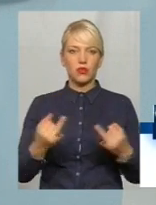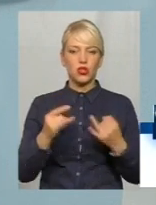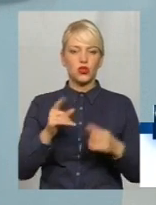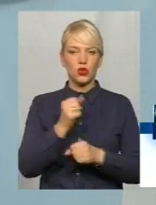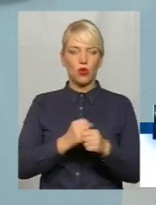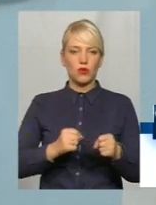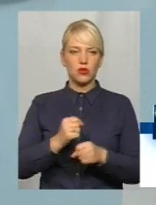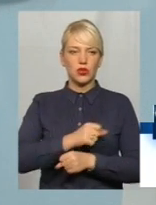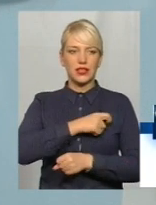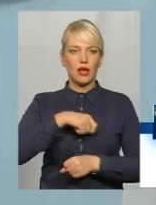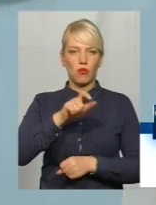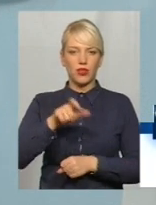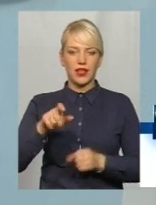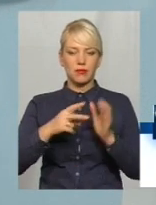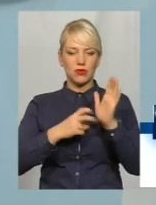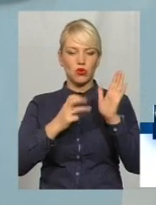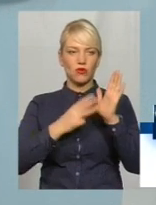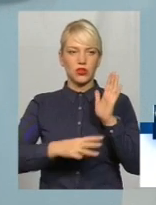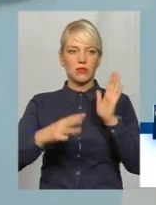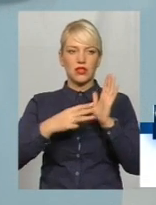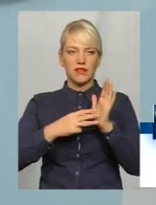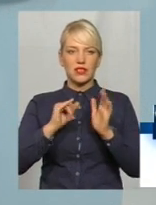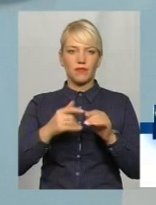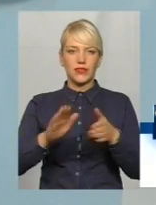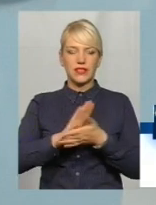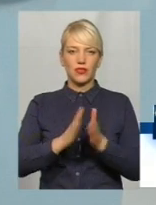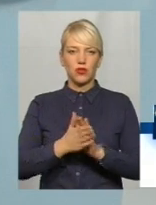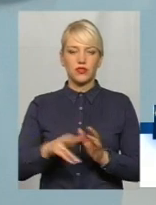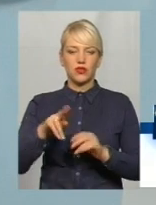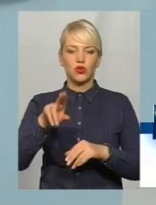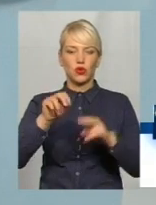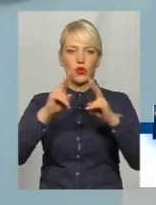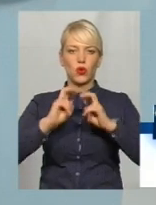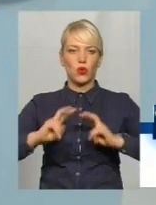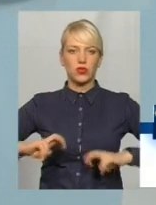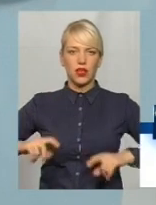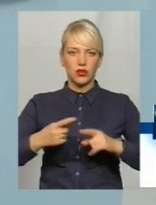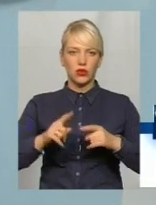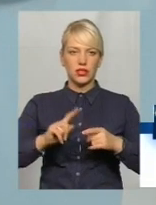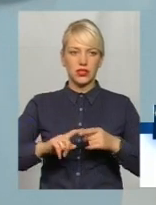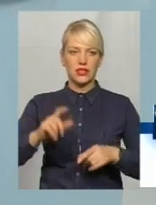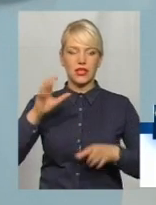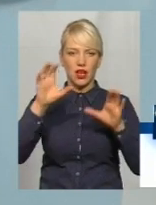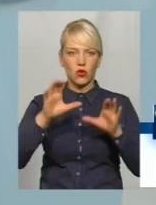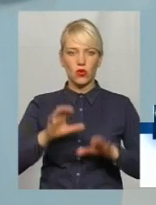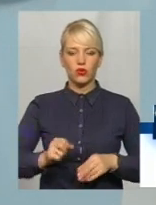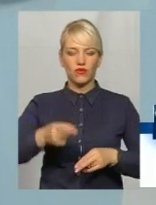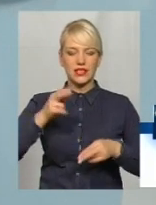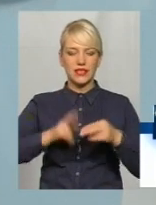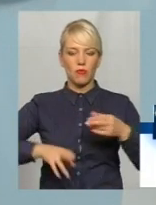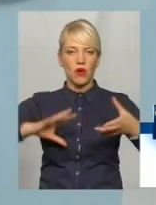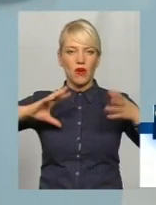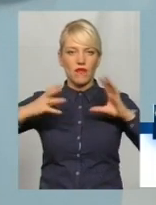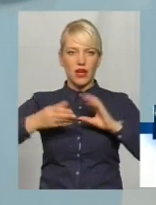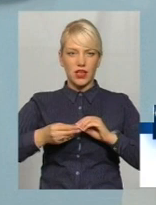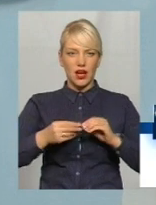опрацьовано депутатами 788, і ситуація щодо розгляду власне закону в кінцевому варіанті